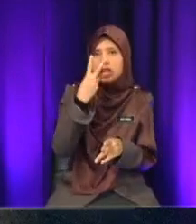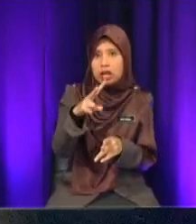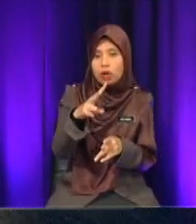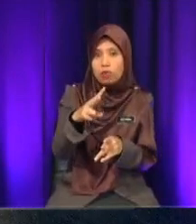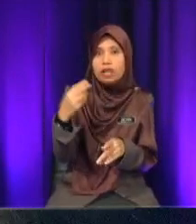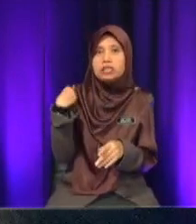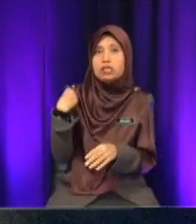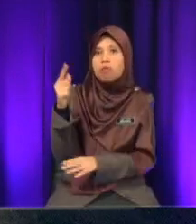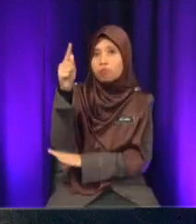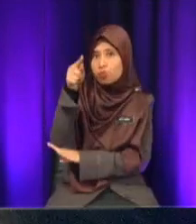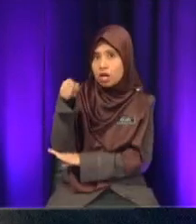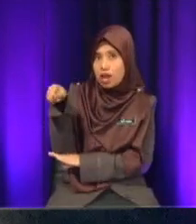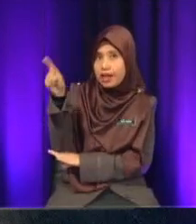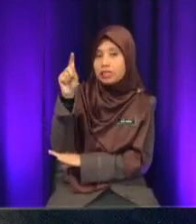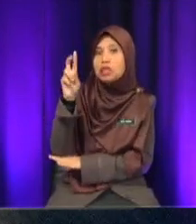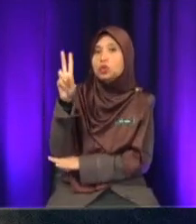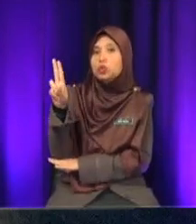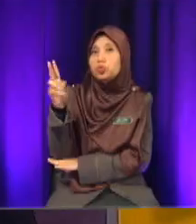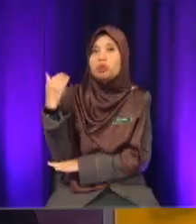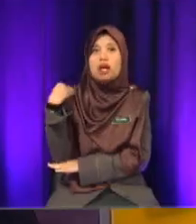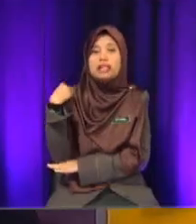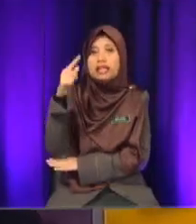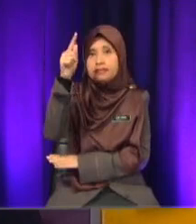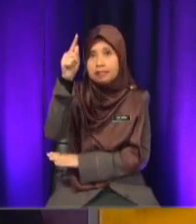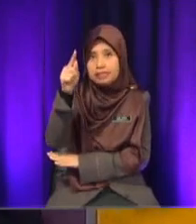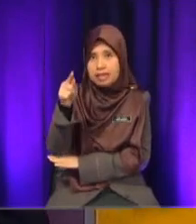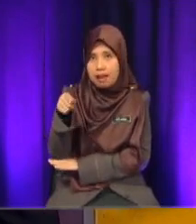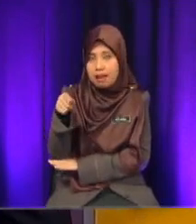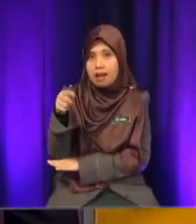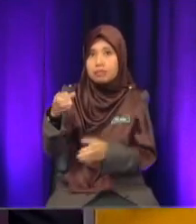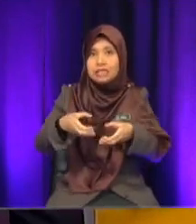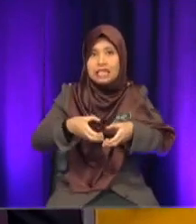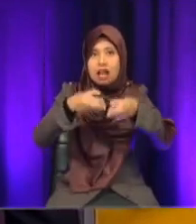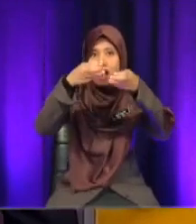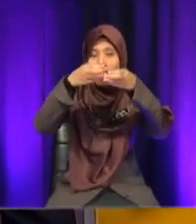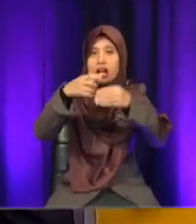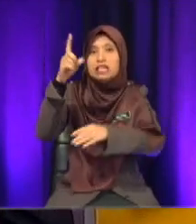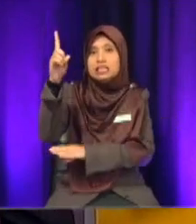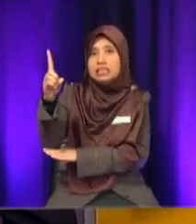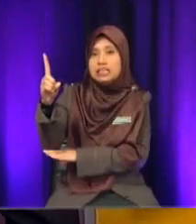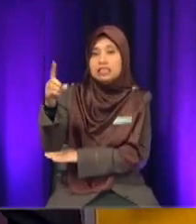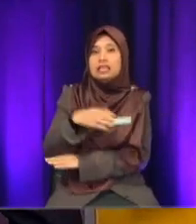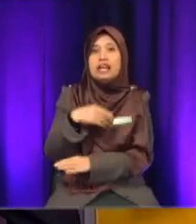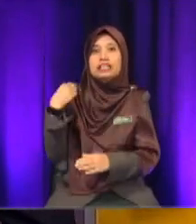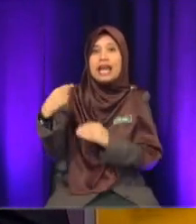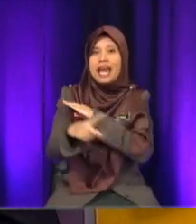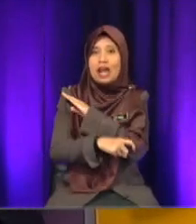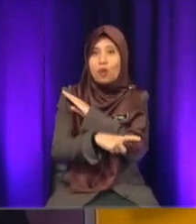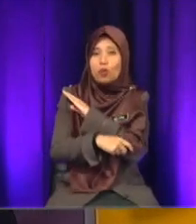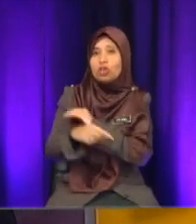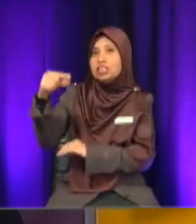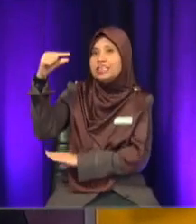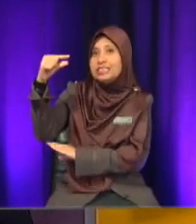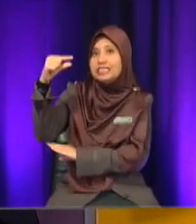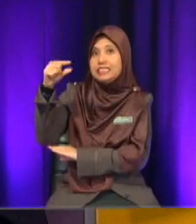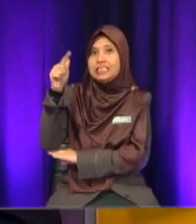yaitu huruf Yu kemudian ada huruf yang bertiang huruf di dan juga huruf yang mempunyai ekor yaitu huruf g